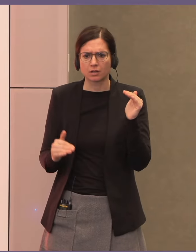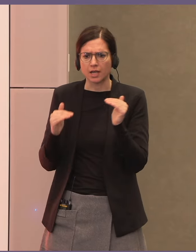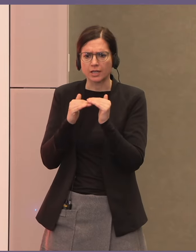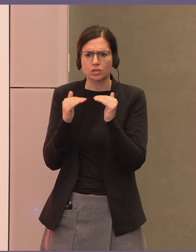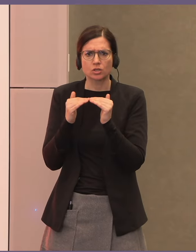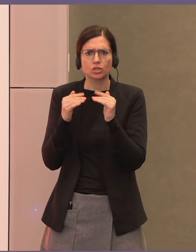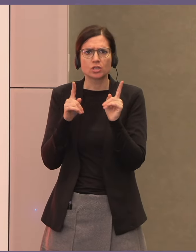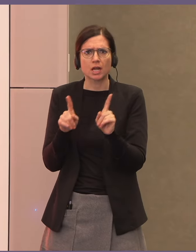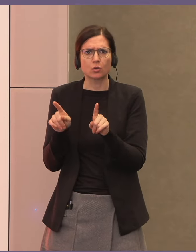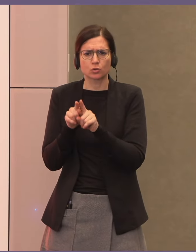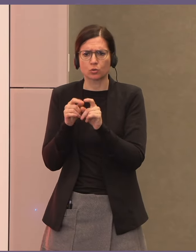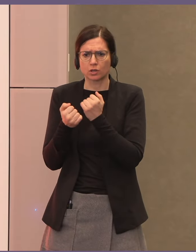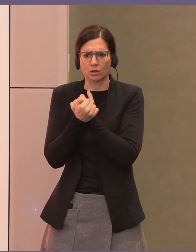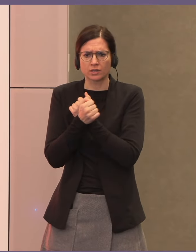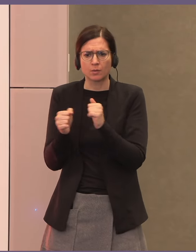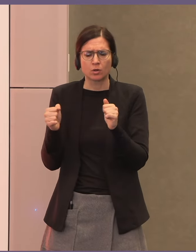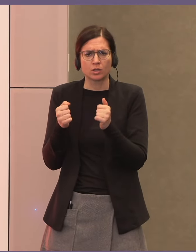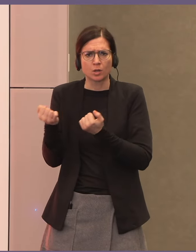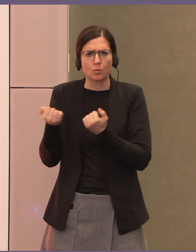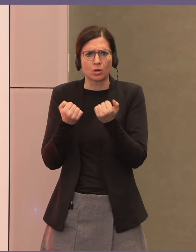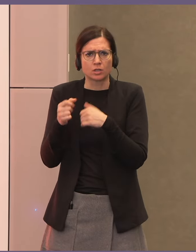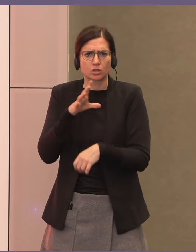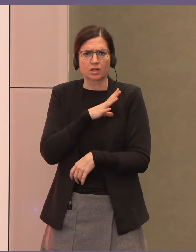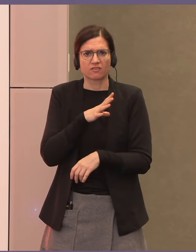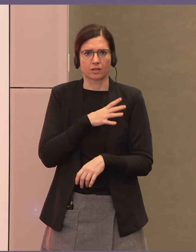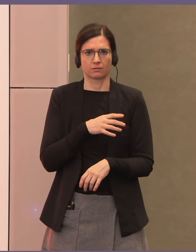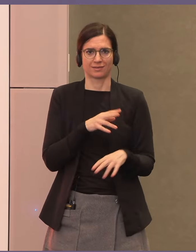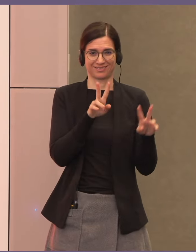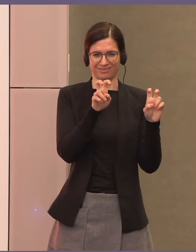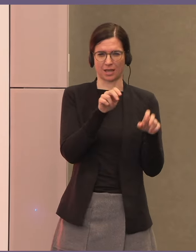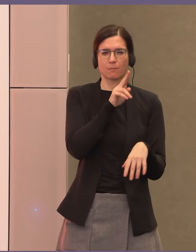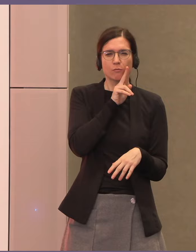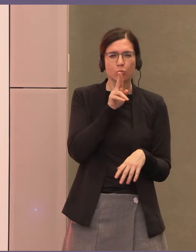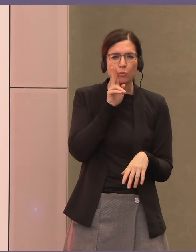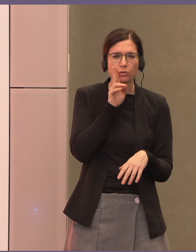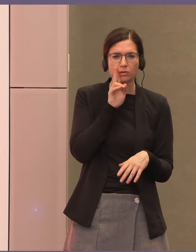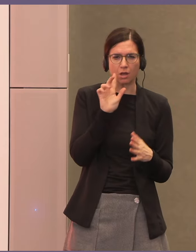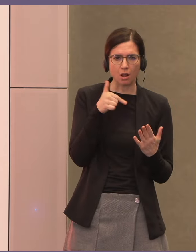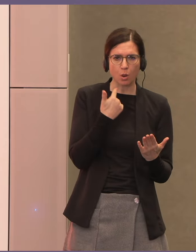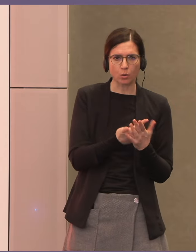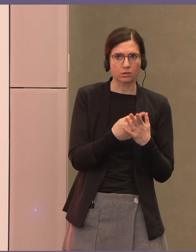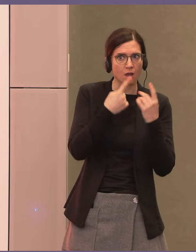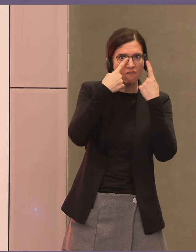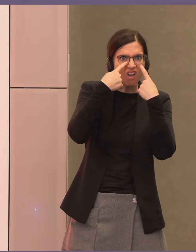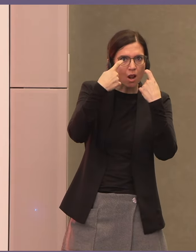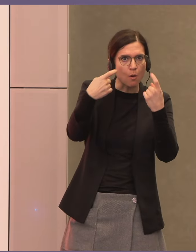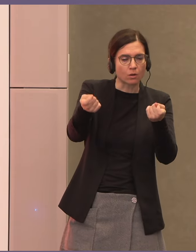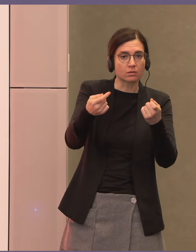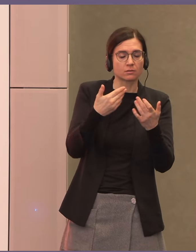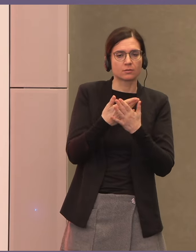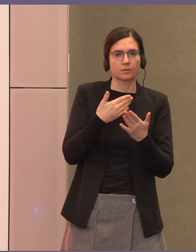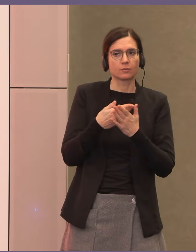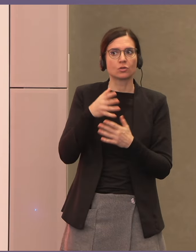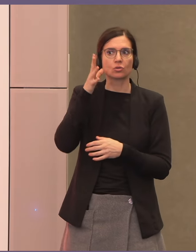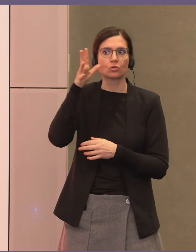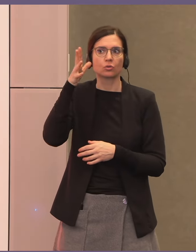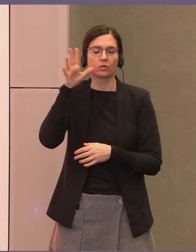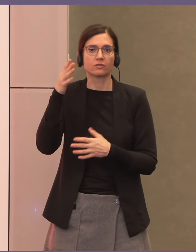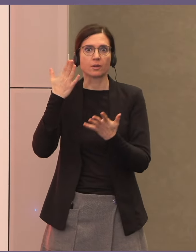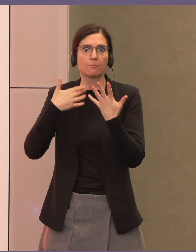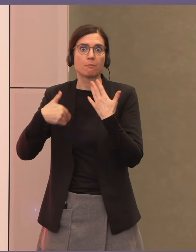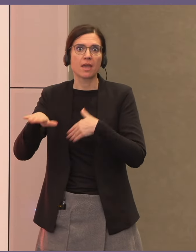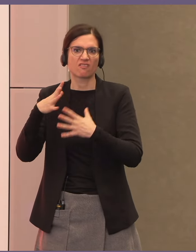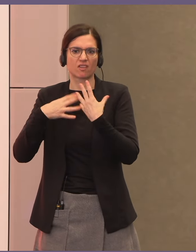demokratiepolitische Folgen. Mit dem Muttergehalt sollen Anreize geschaffen werden, damit künftig immer mehr